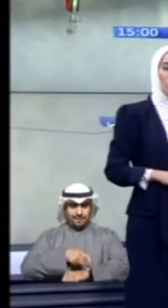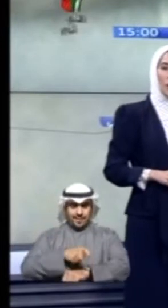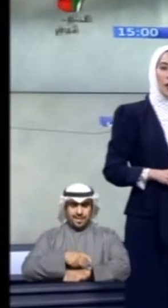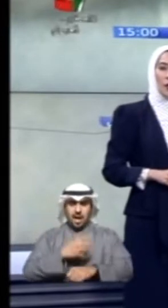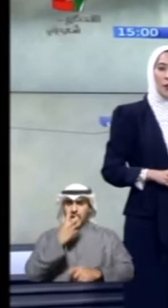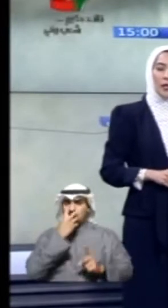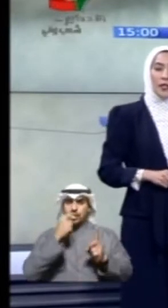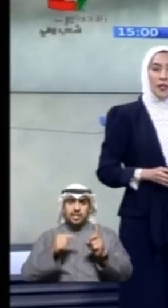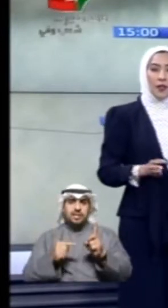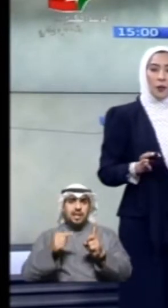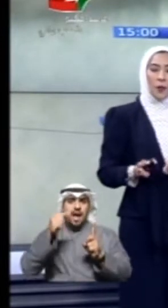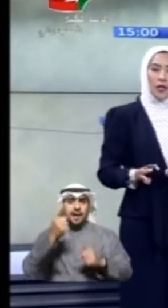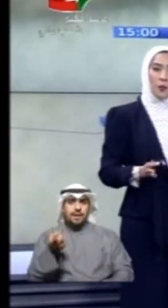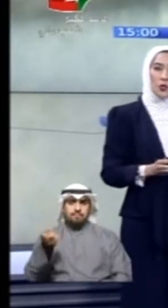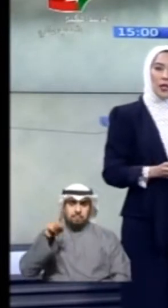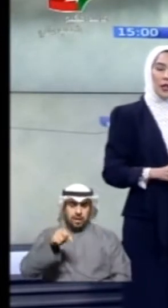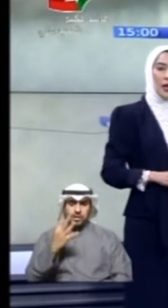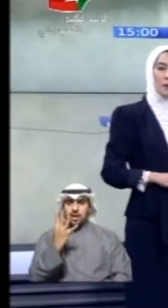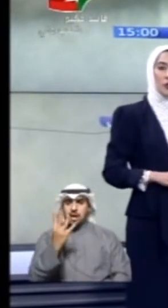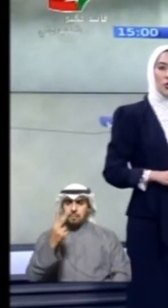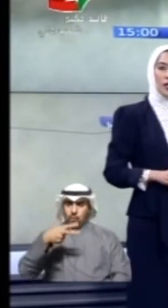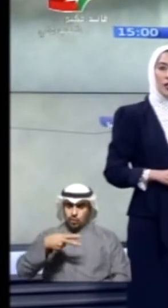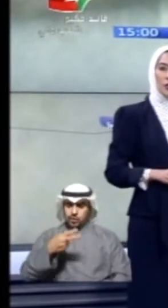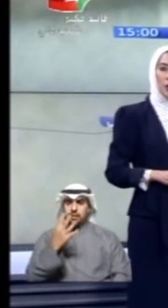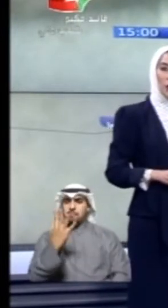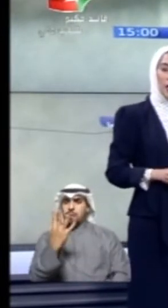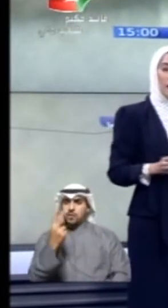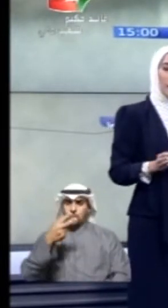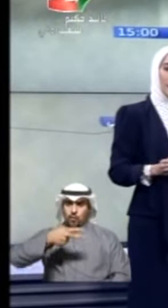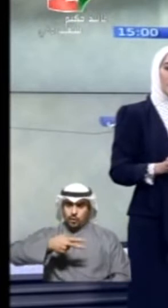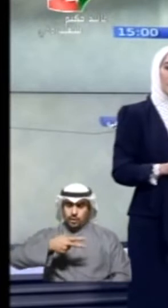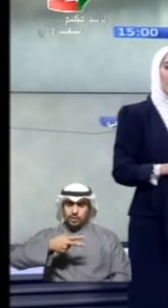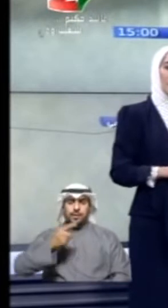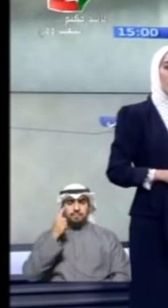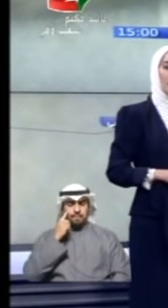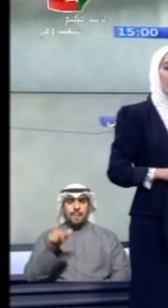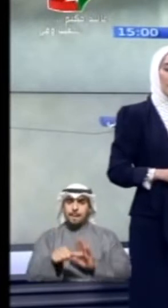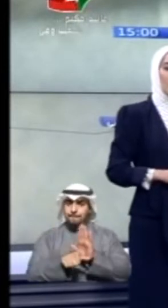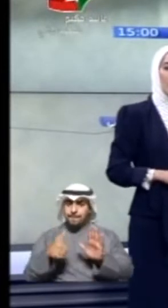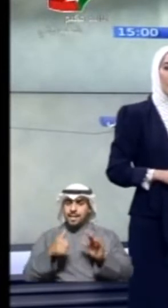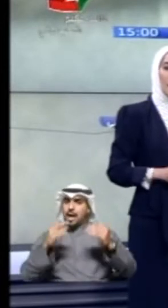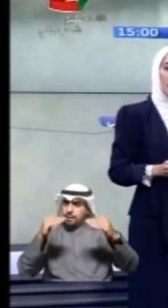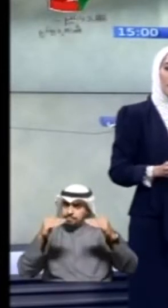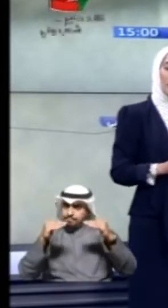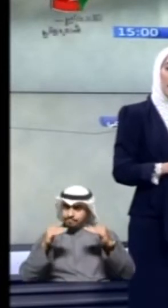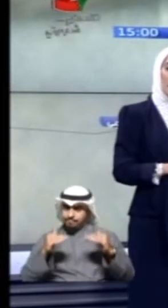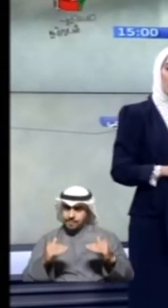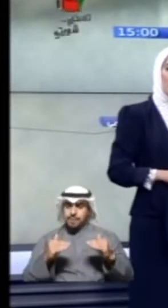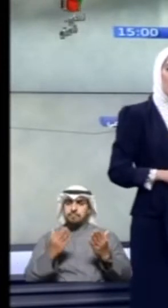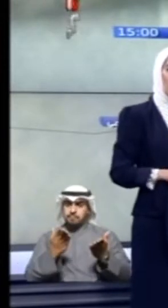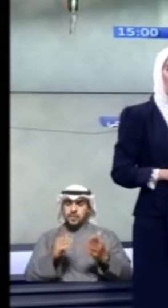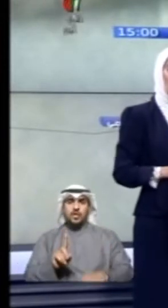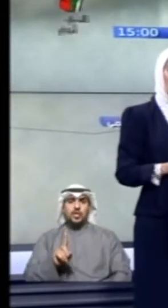العظمى المتوقعة ليوم الغد تروح ما بين 24 إلى 25 درجة مئوية، راح تبدأ تتراجع تدريجيا مع